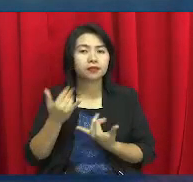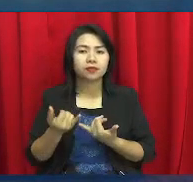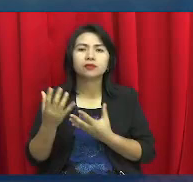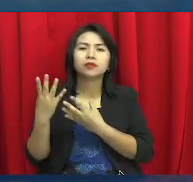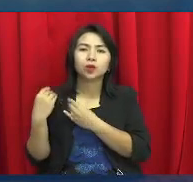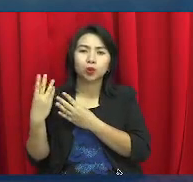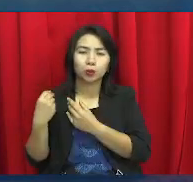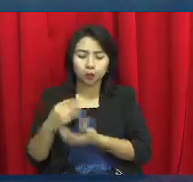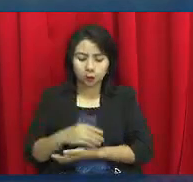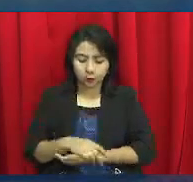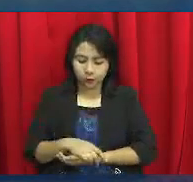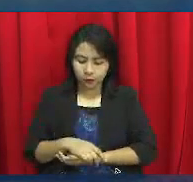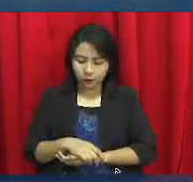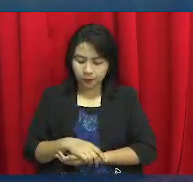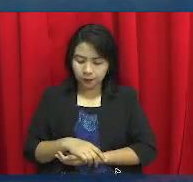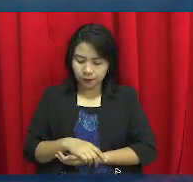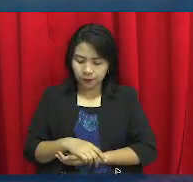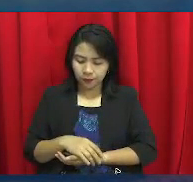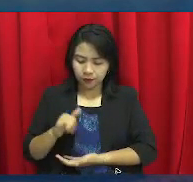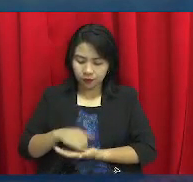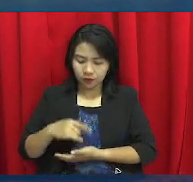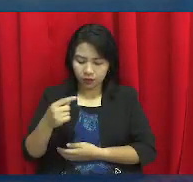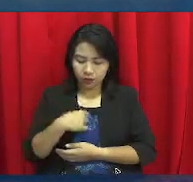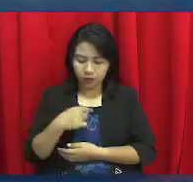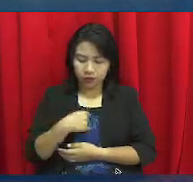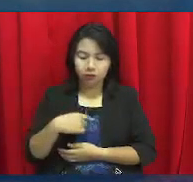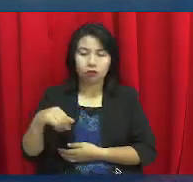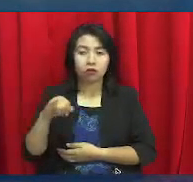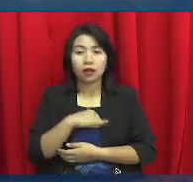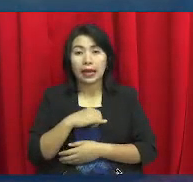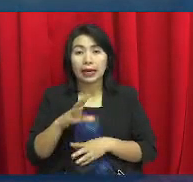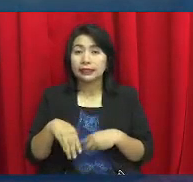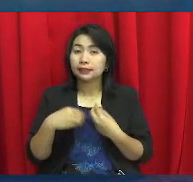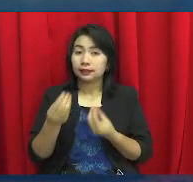hopefully no, ay nakapagbigay ng kaunting